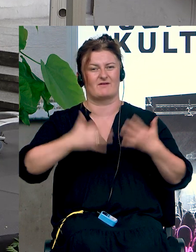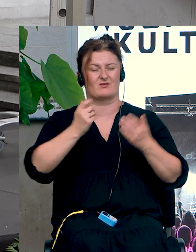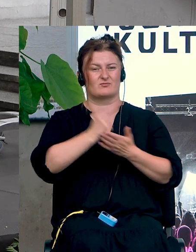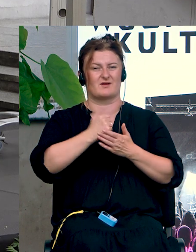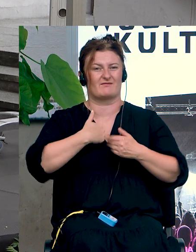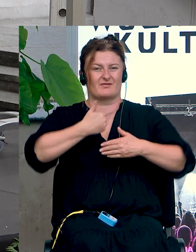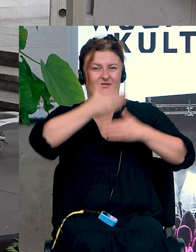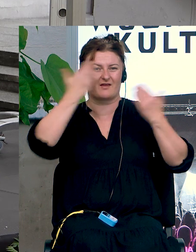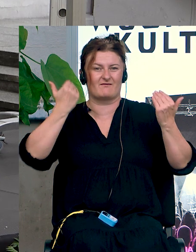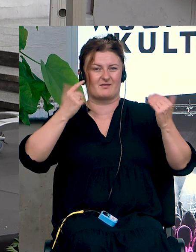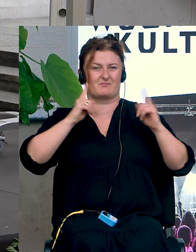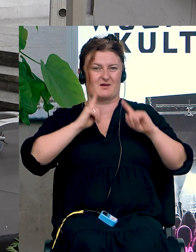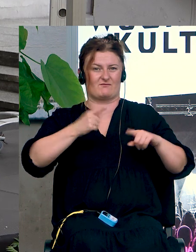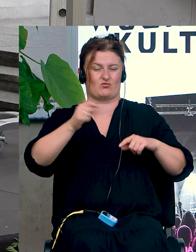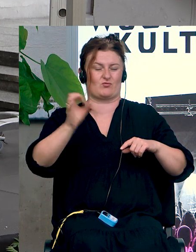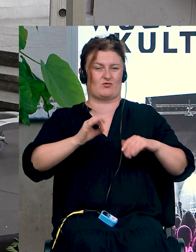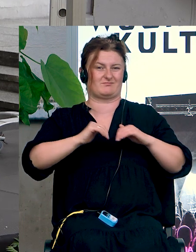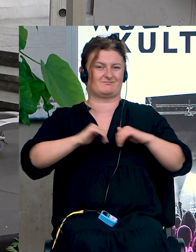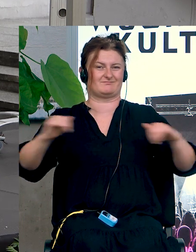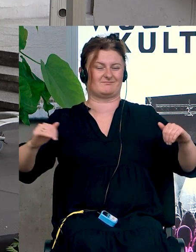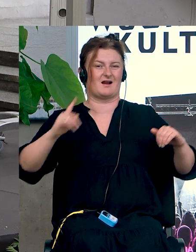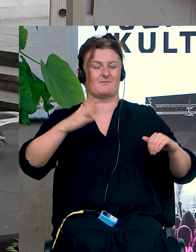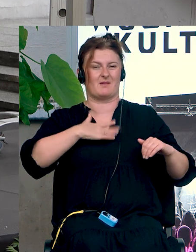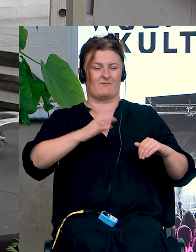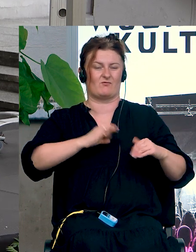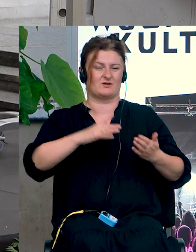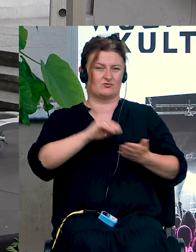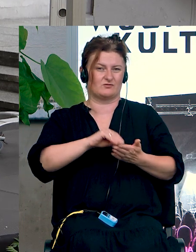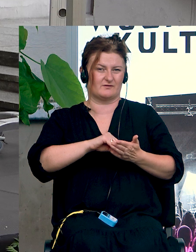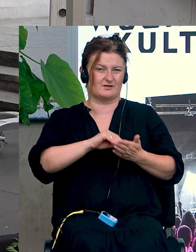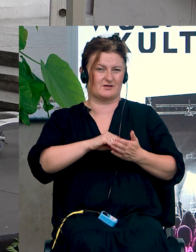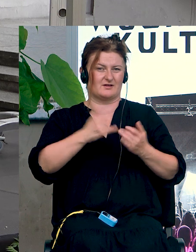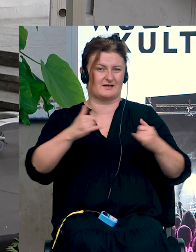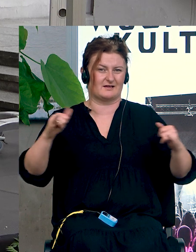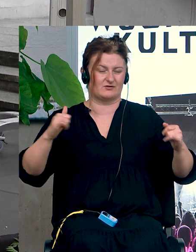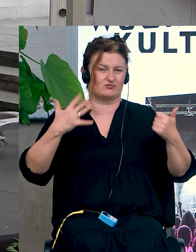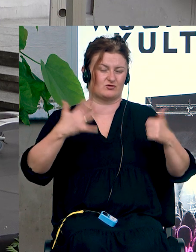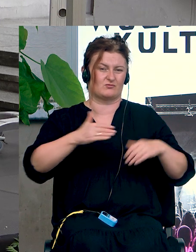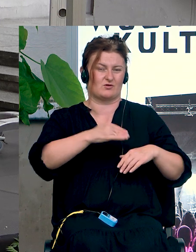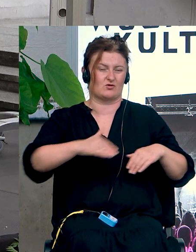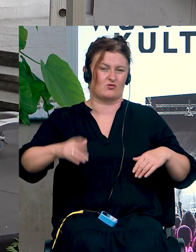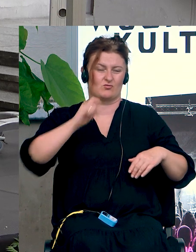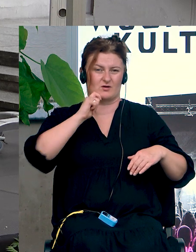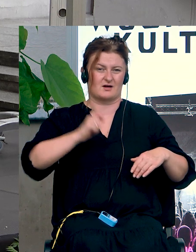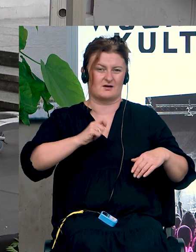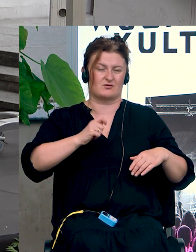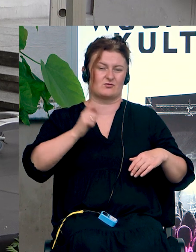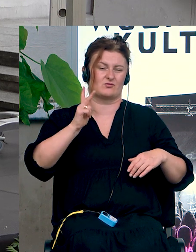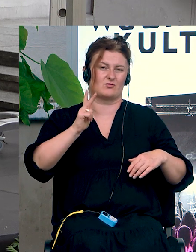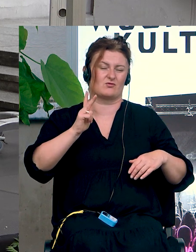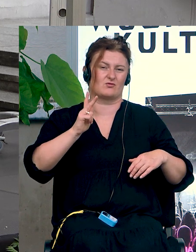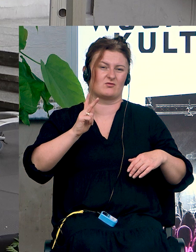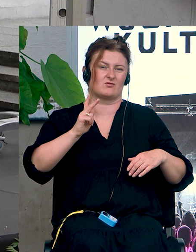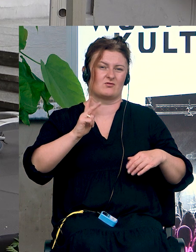є також мій досвід, і досвід ще 6 мільйонів українців і українок, які не проживають там тимчасово. І я поки